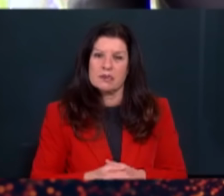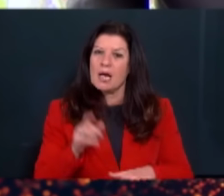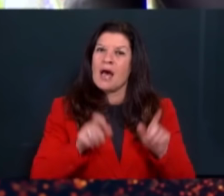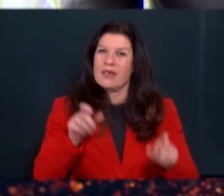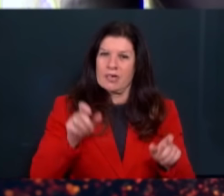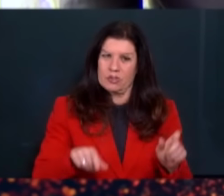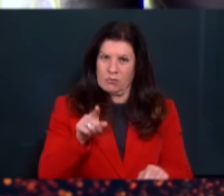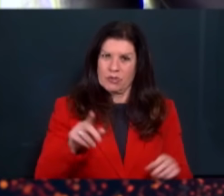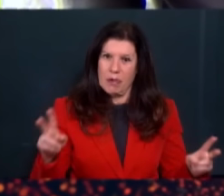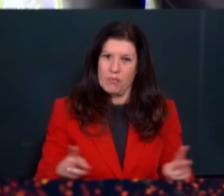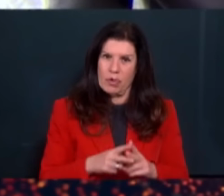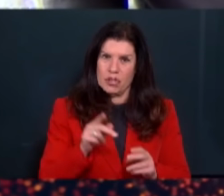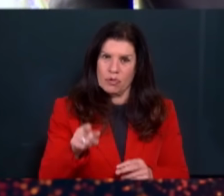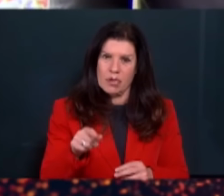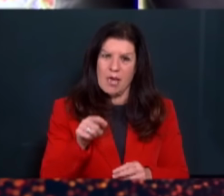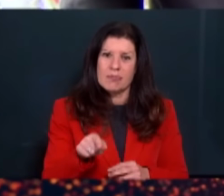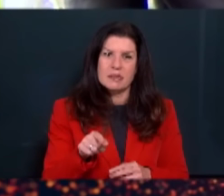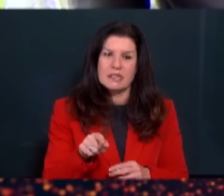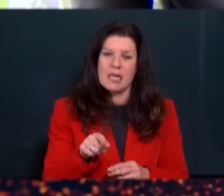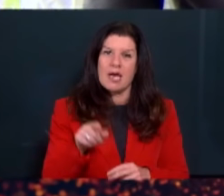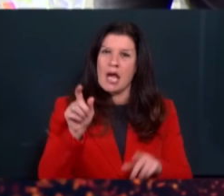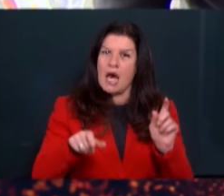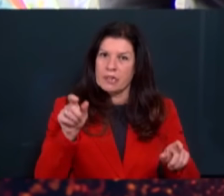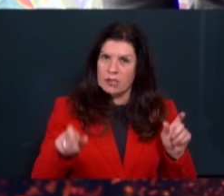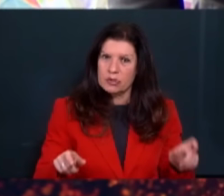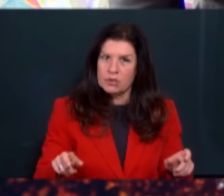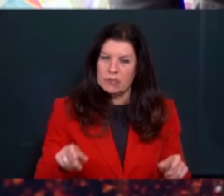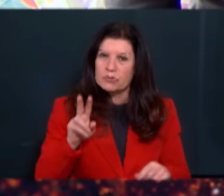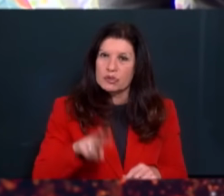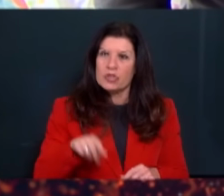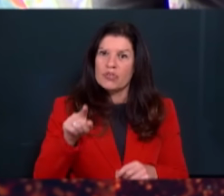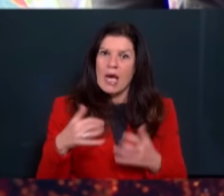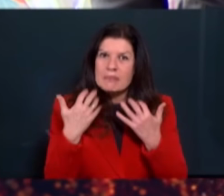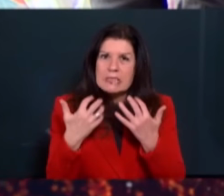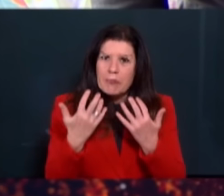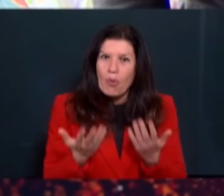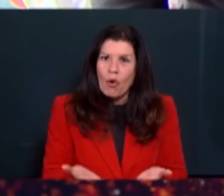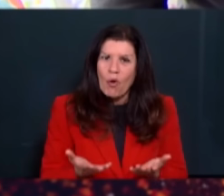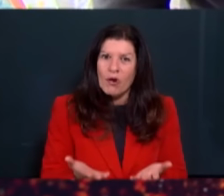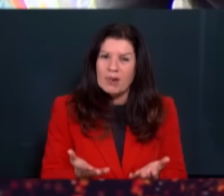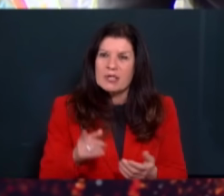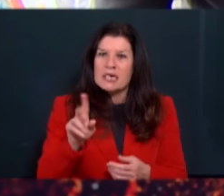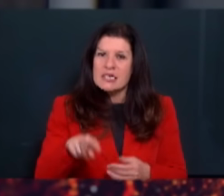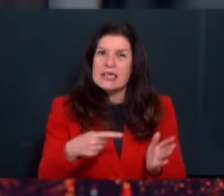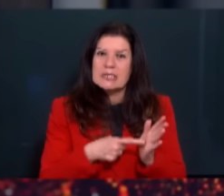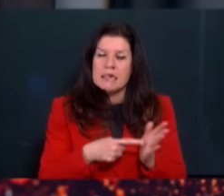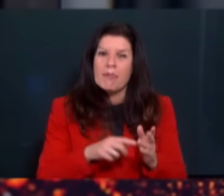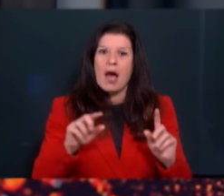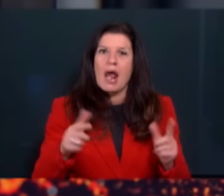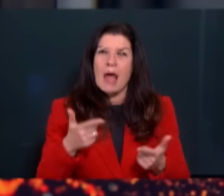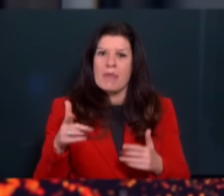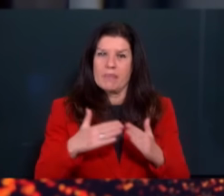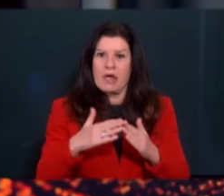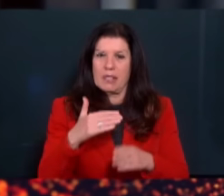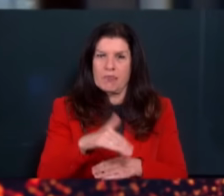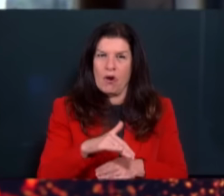אותם, זה לא דרקונים, זה אנשים, יש להם סיפור מאחורי החיים שלהם, יש סיבה למה הם דרדרו רחוב. אתה לומד